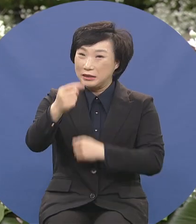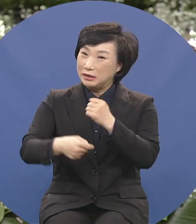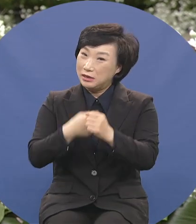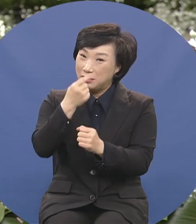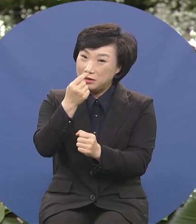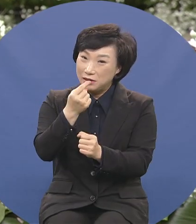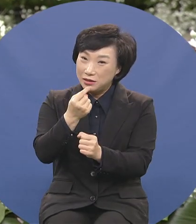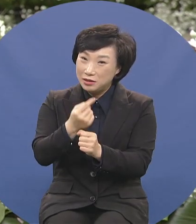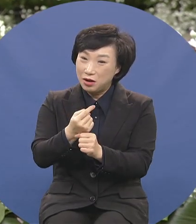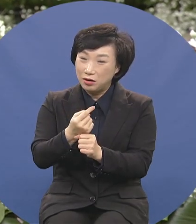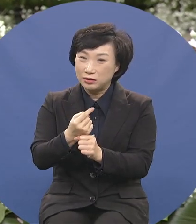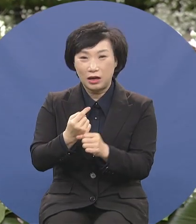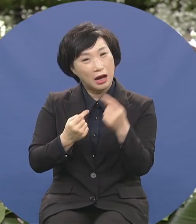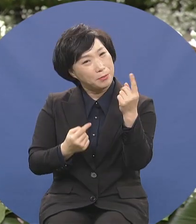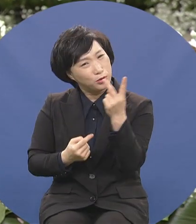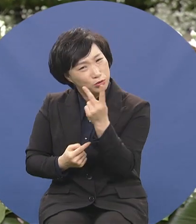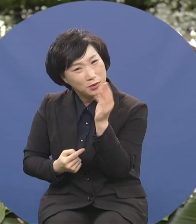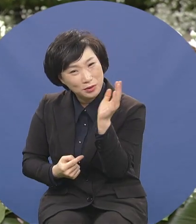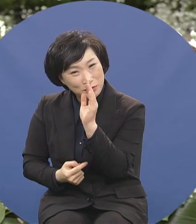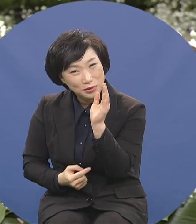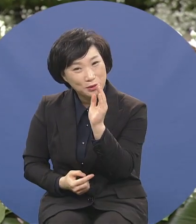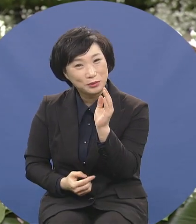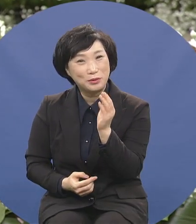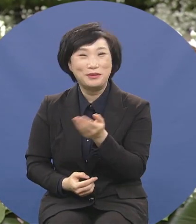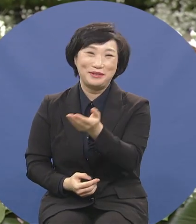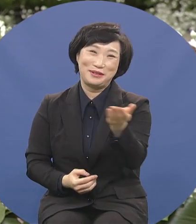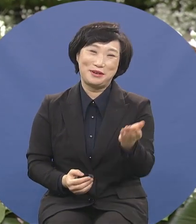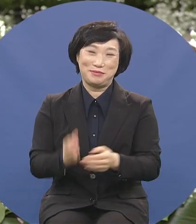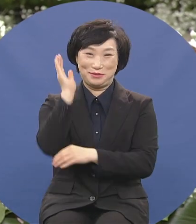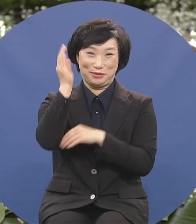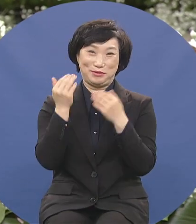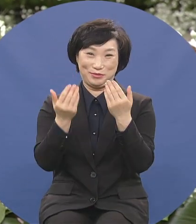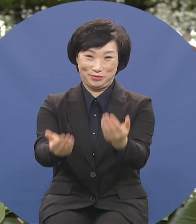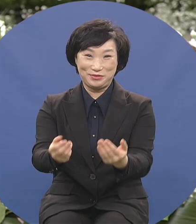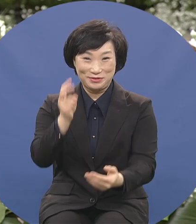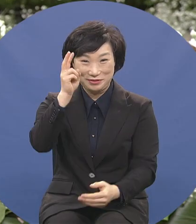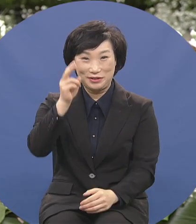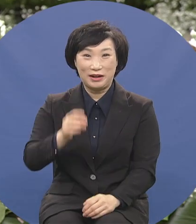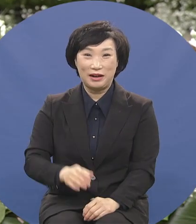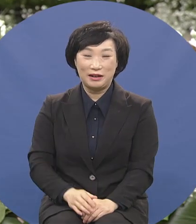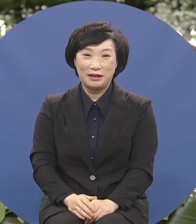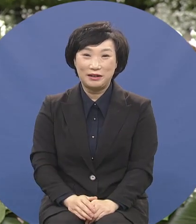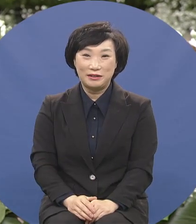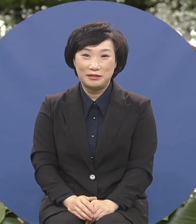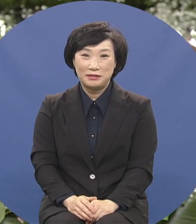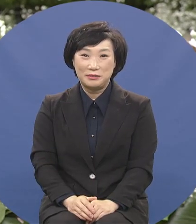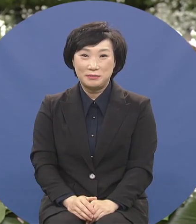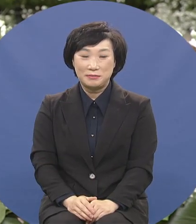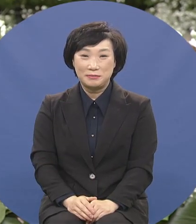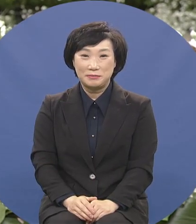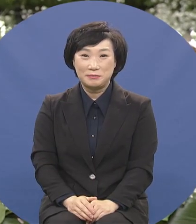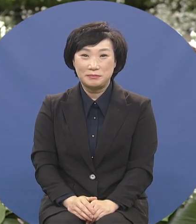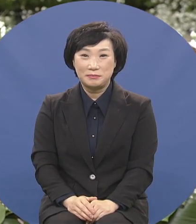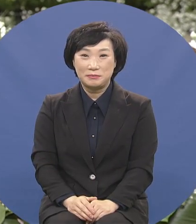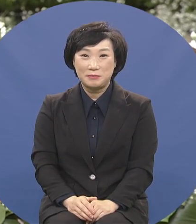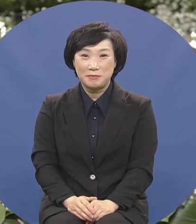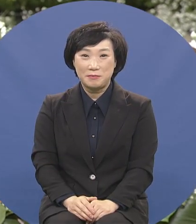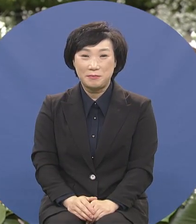1년에 한두 번 아마 설교를 하지 않았나